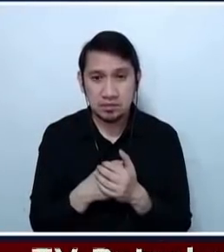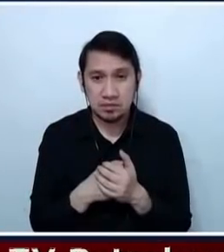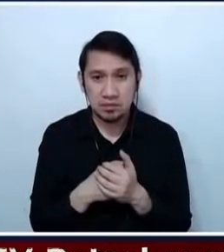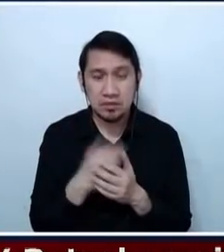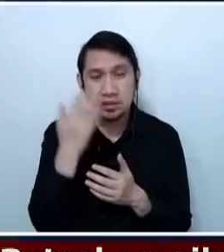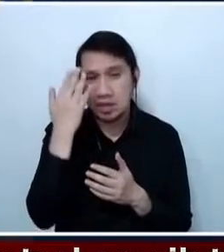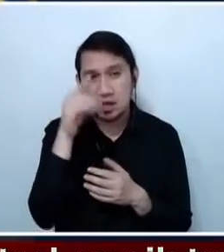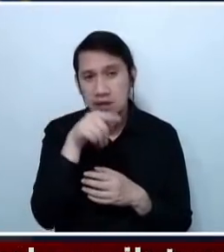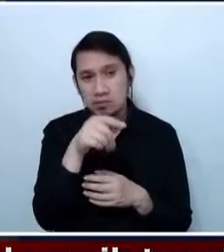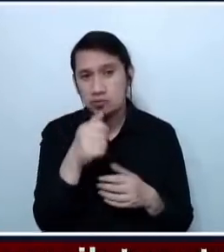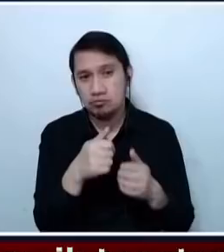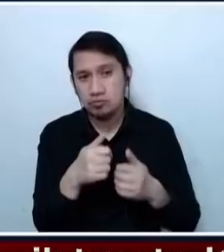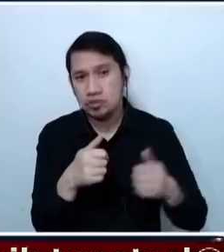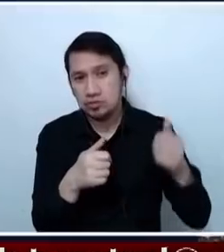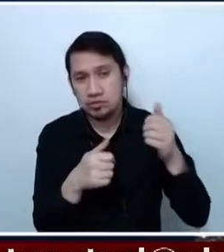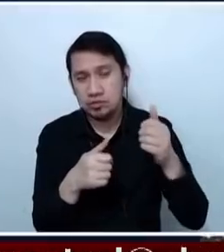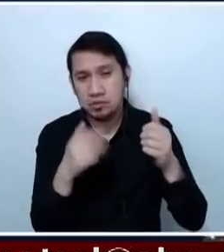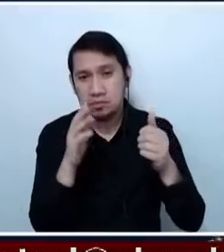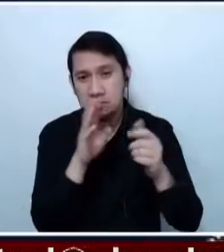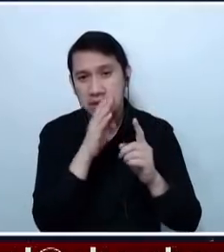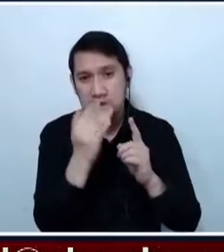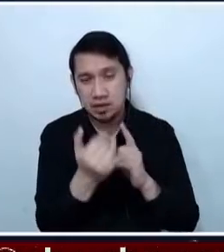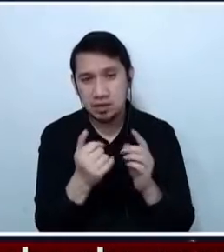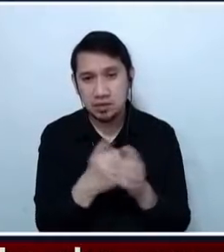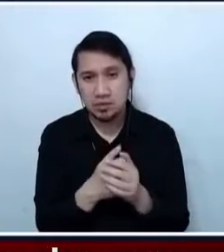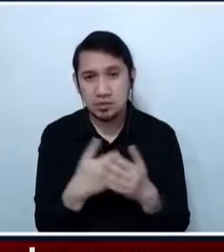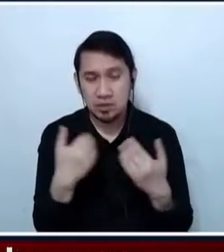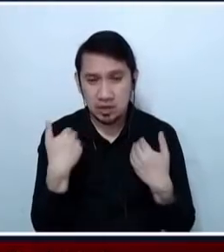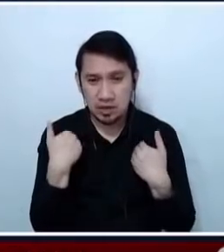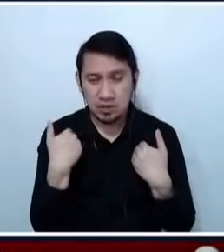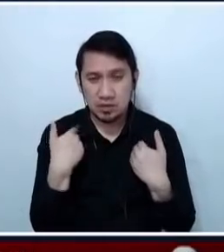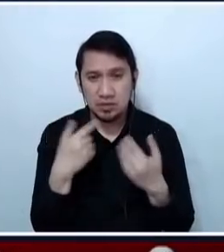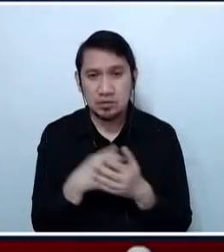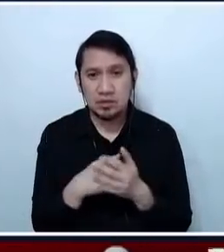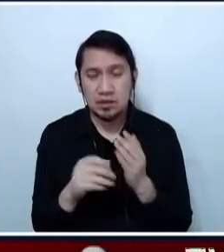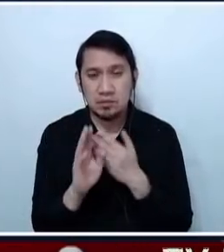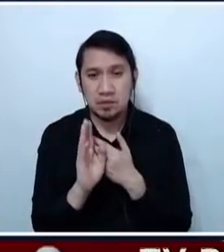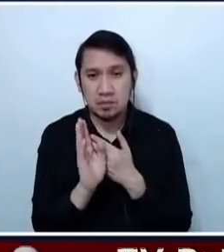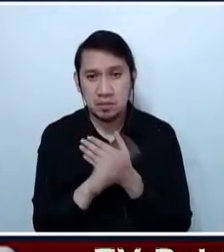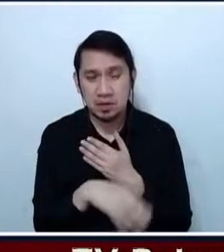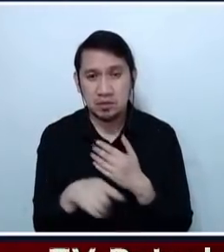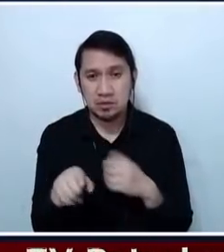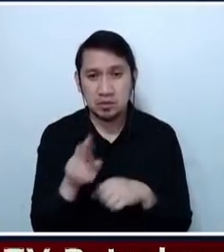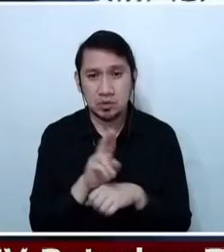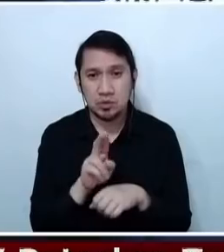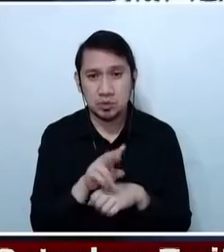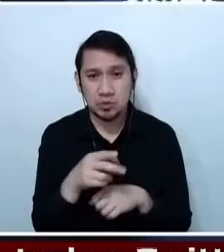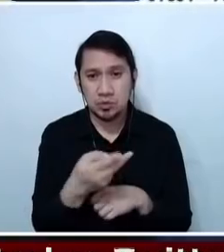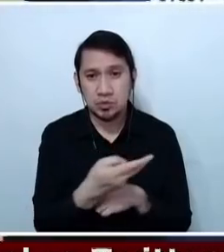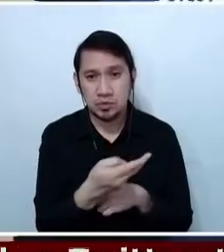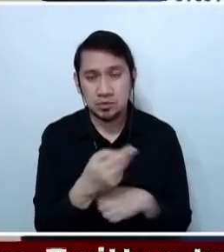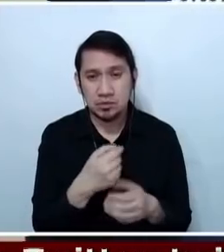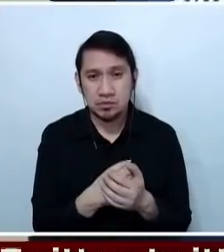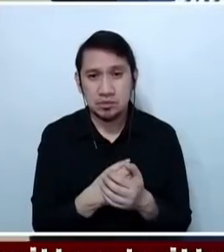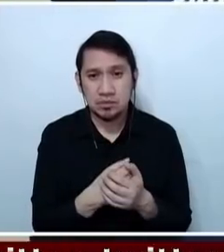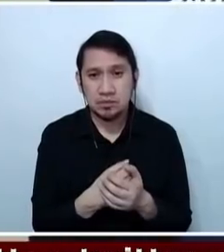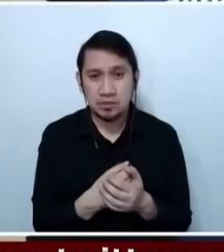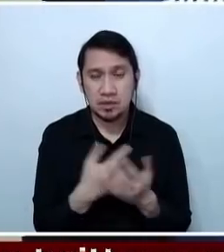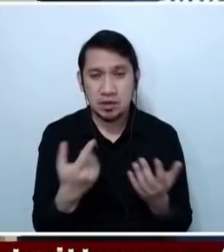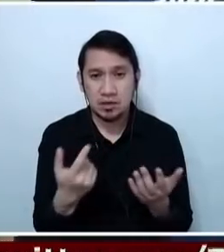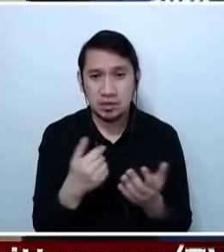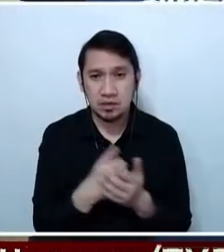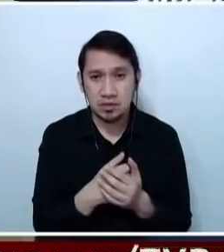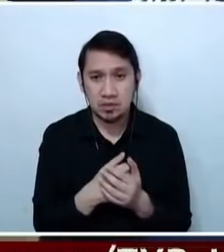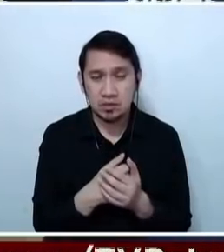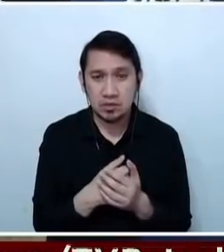na nandun pa po yung tao, nababalik po yung tao ang ginamit po nitong dalawang. Hingi po ng tulong sa akin